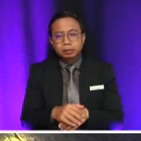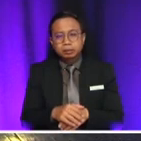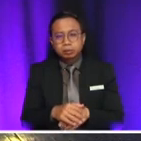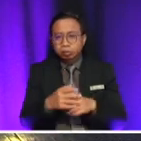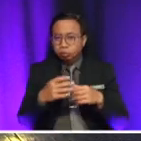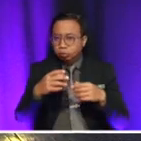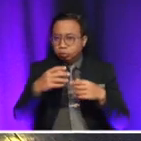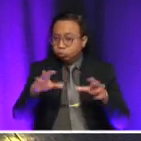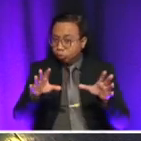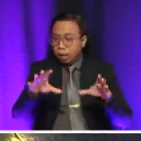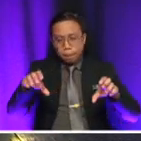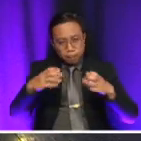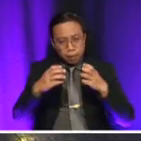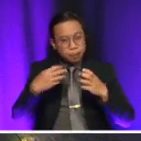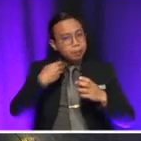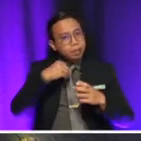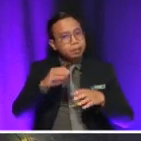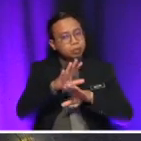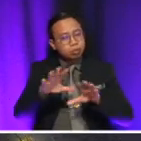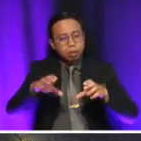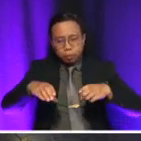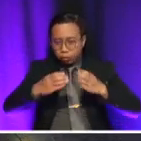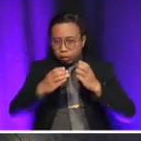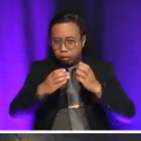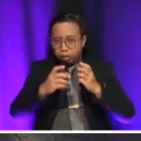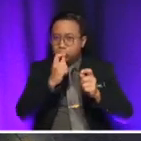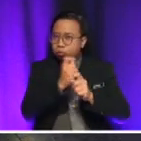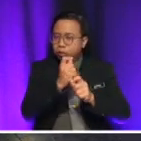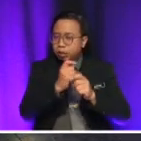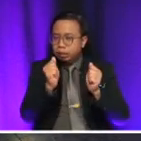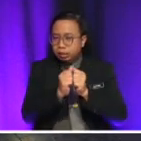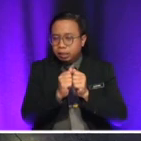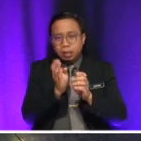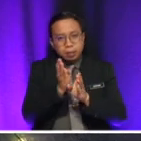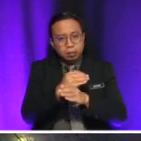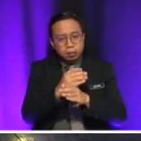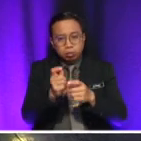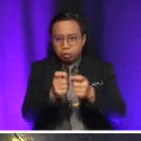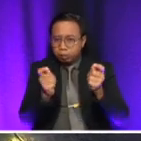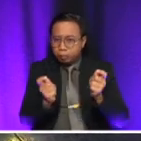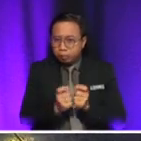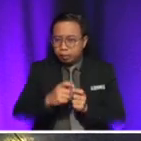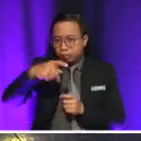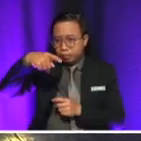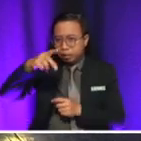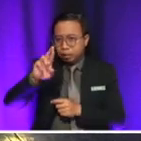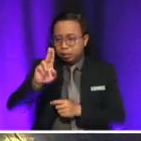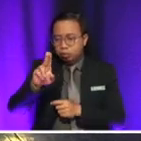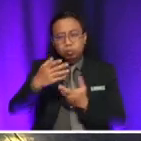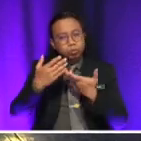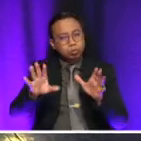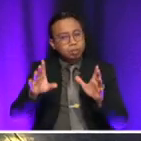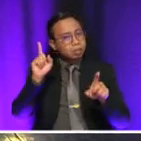raja ini telah dibentuk mereka telah menjalankan tugas dengan membentuk kawasan peliharanya tadi kita telah